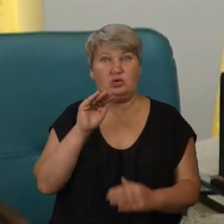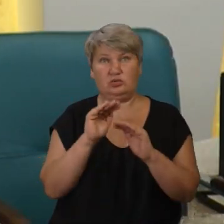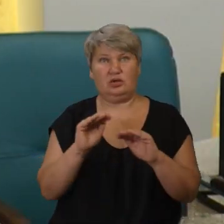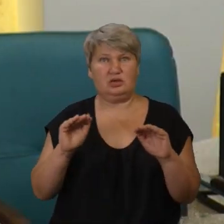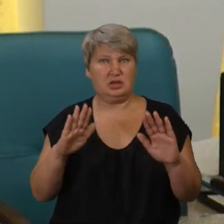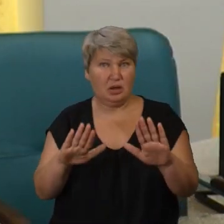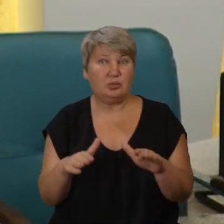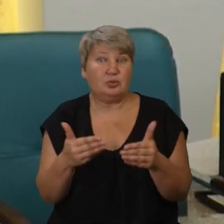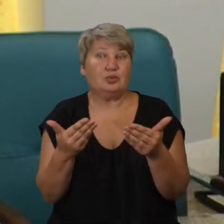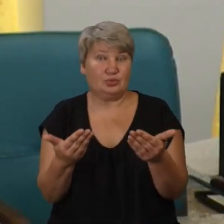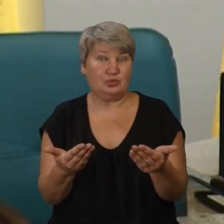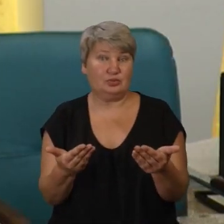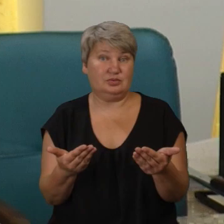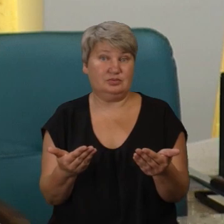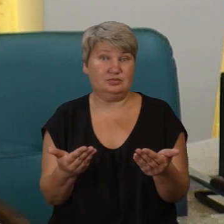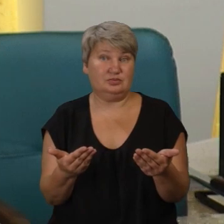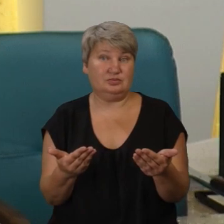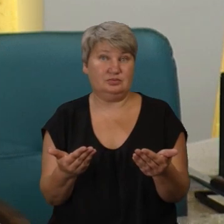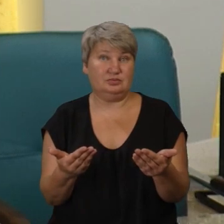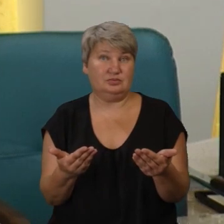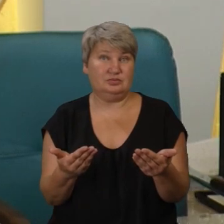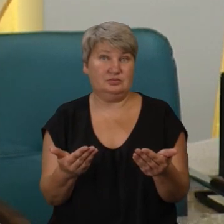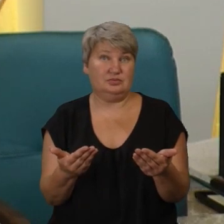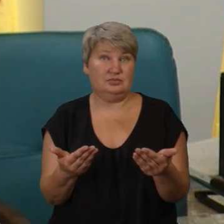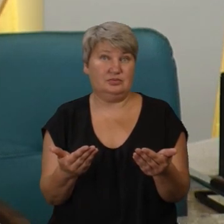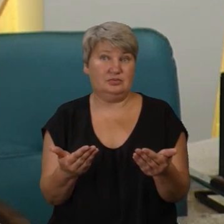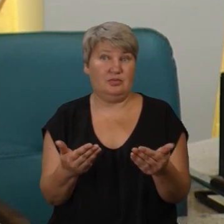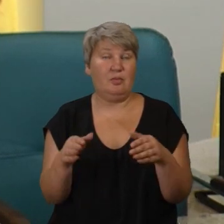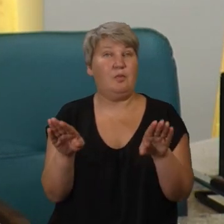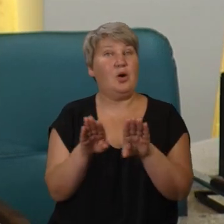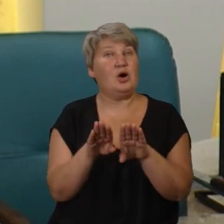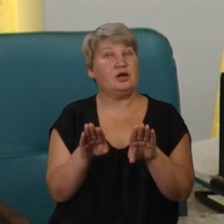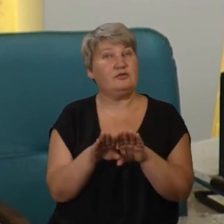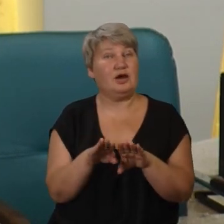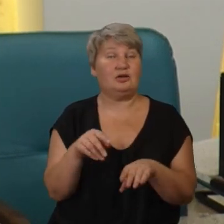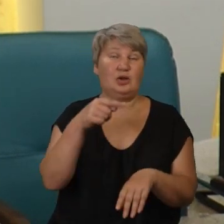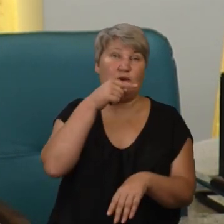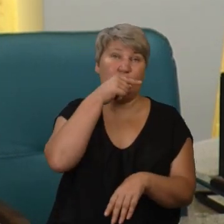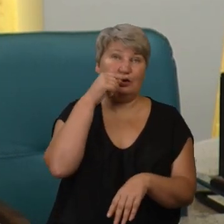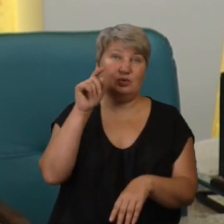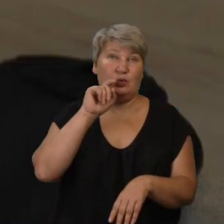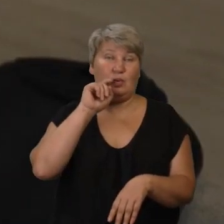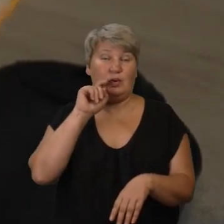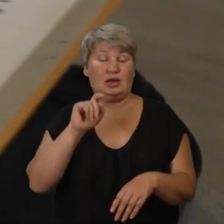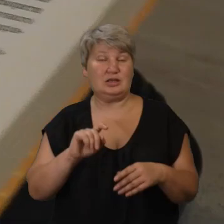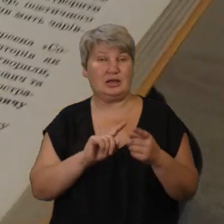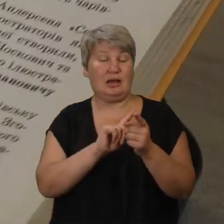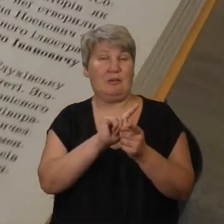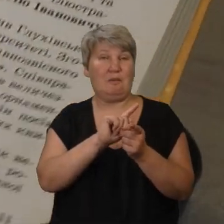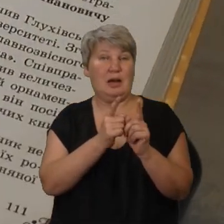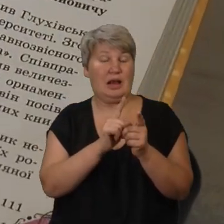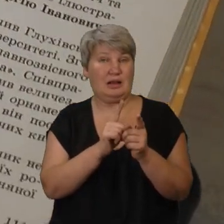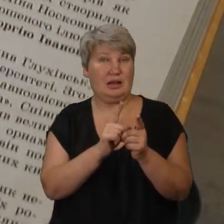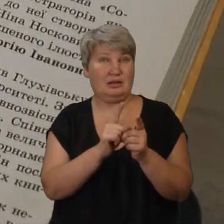пропонують так порівняти російські і український переклад на думку